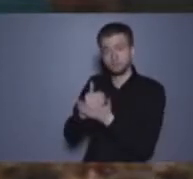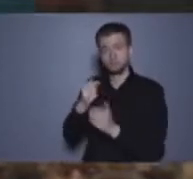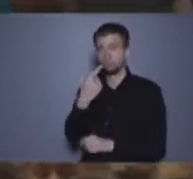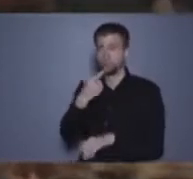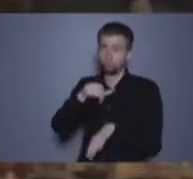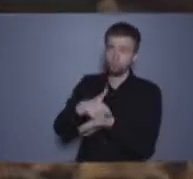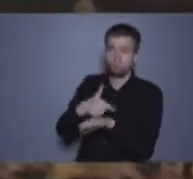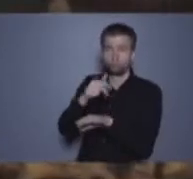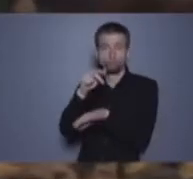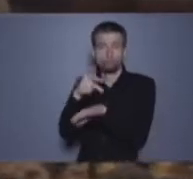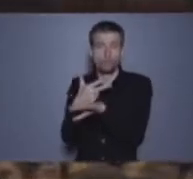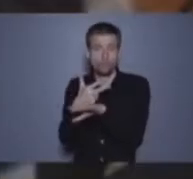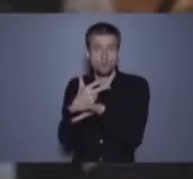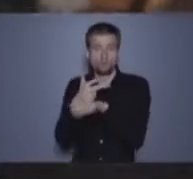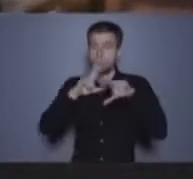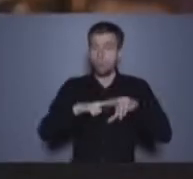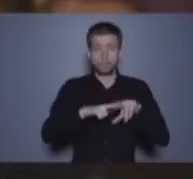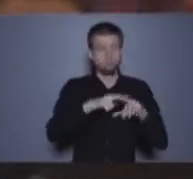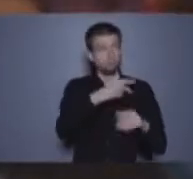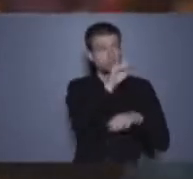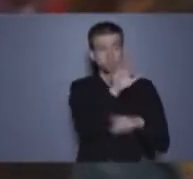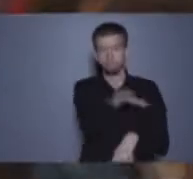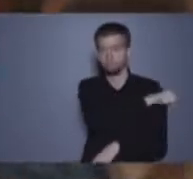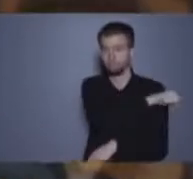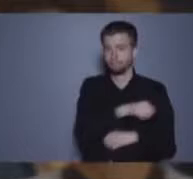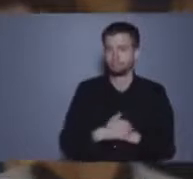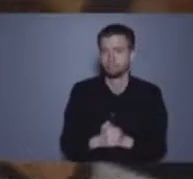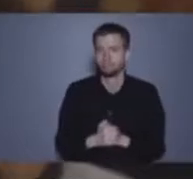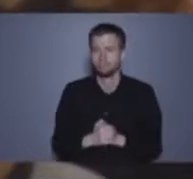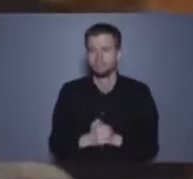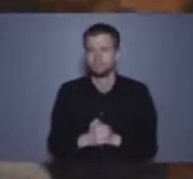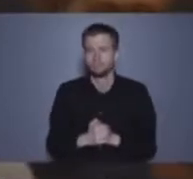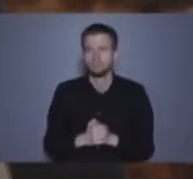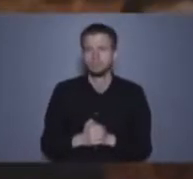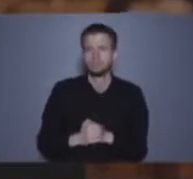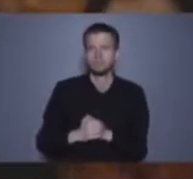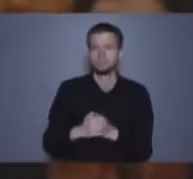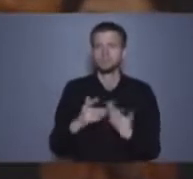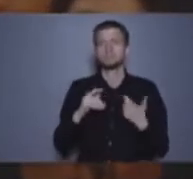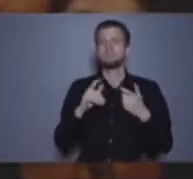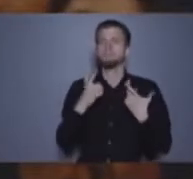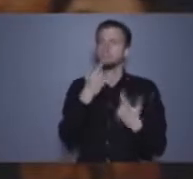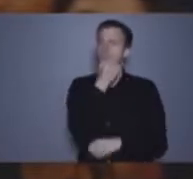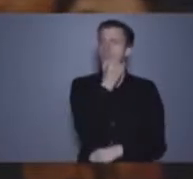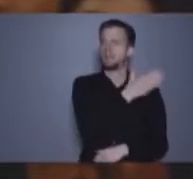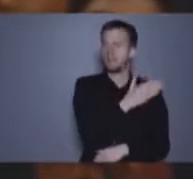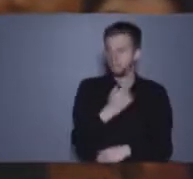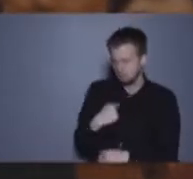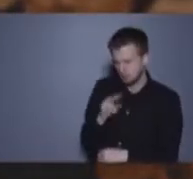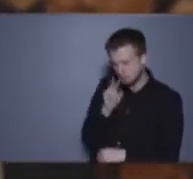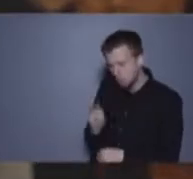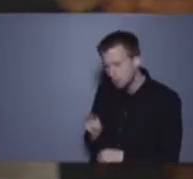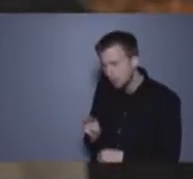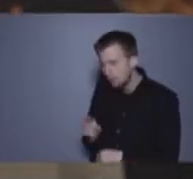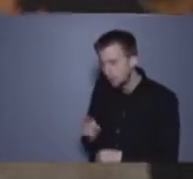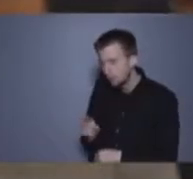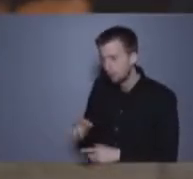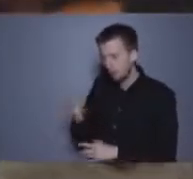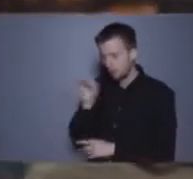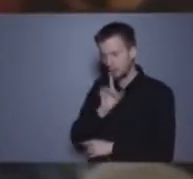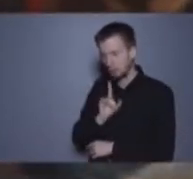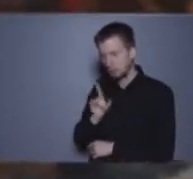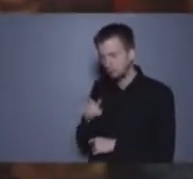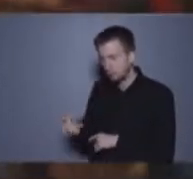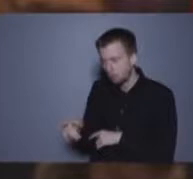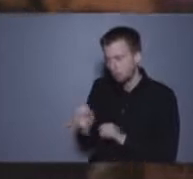Bref, il a très vite repéré comment il pouvait utiliser la main-d'œuvre féminine, non seulement à la maison pour faire le travail